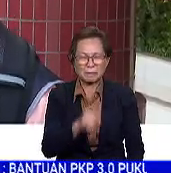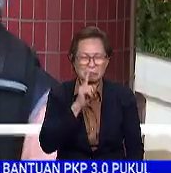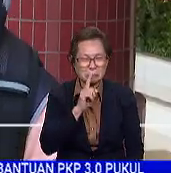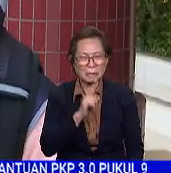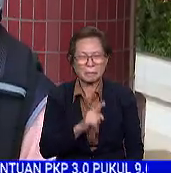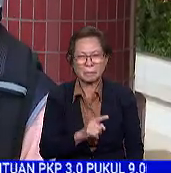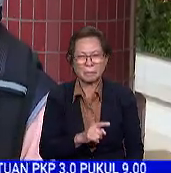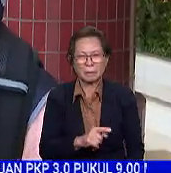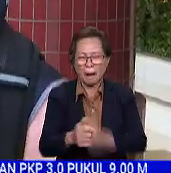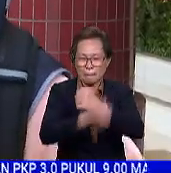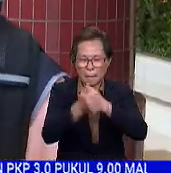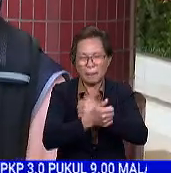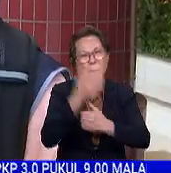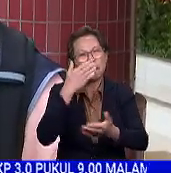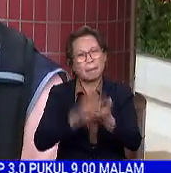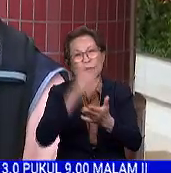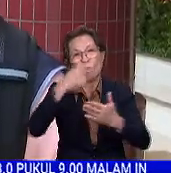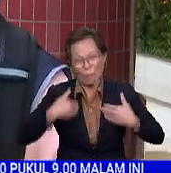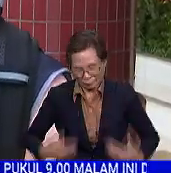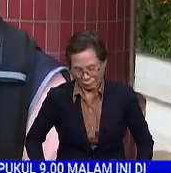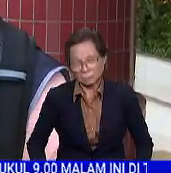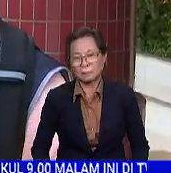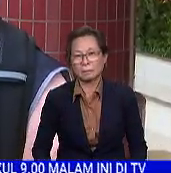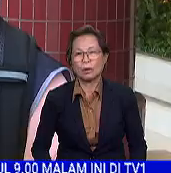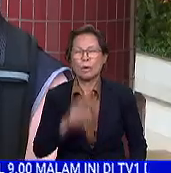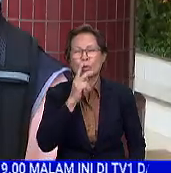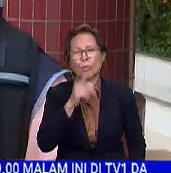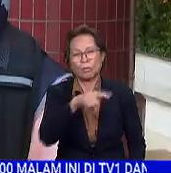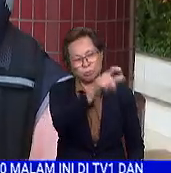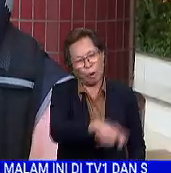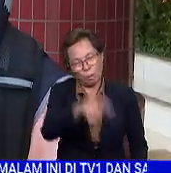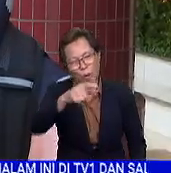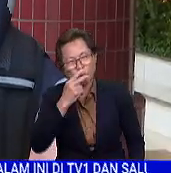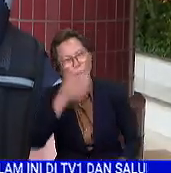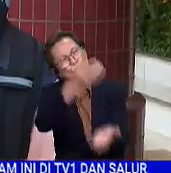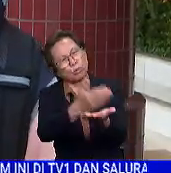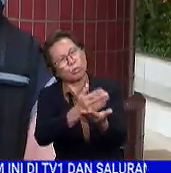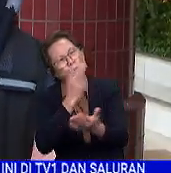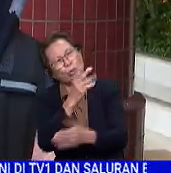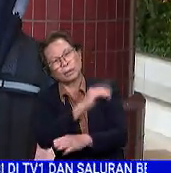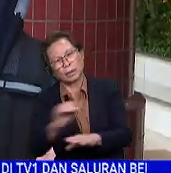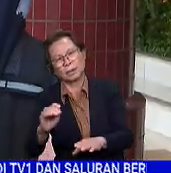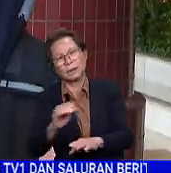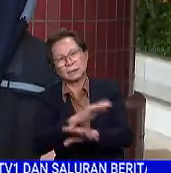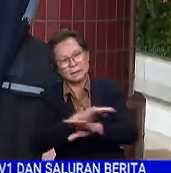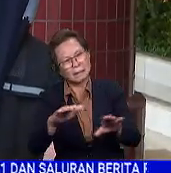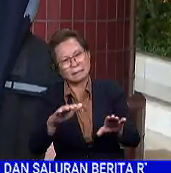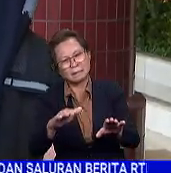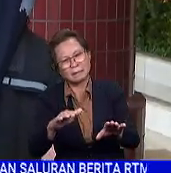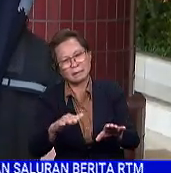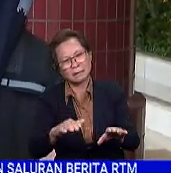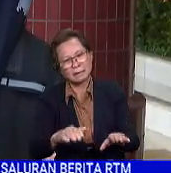Memang semua benda membahayakan kesihatan, tapi orang yang dah merokok tu stoplah merokok ataupun jangan bagi impak kepada